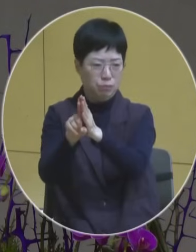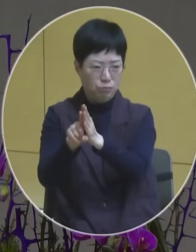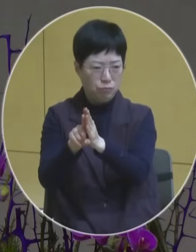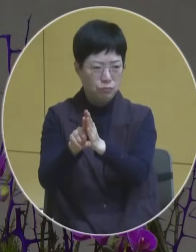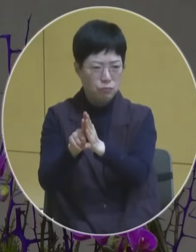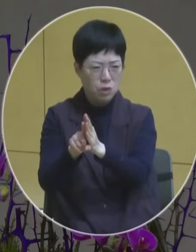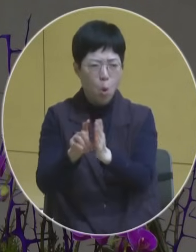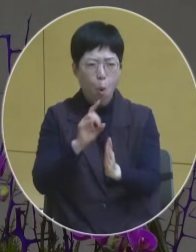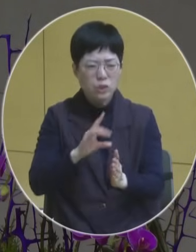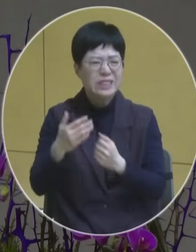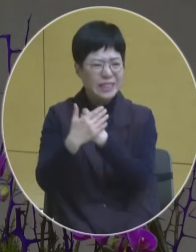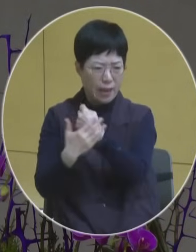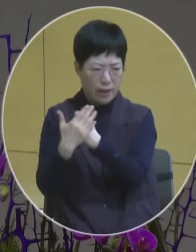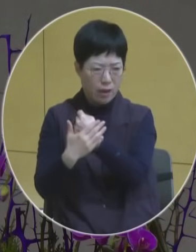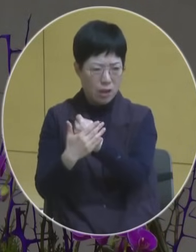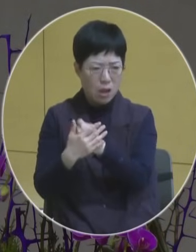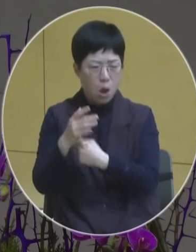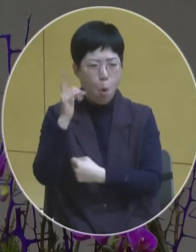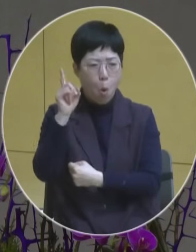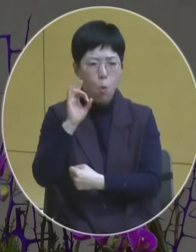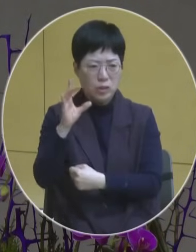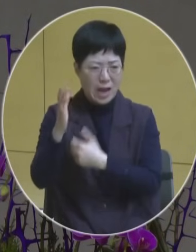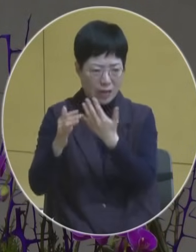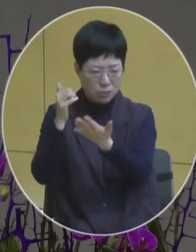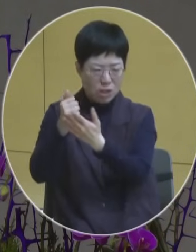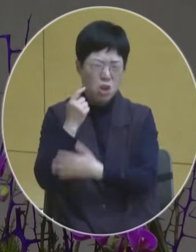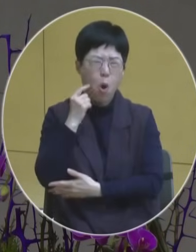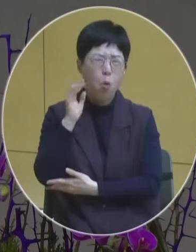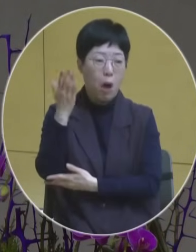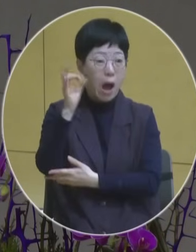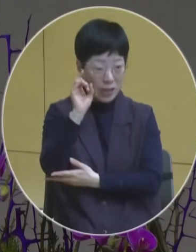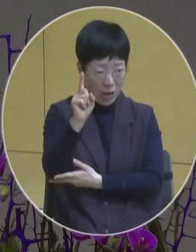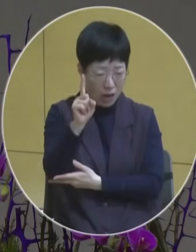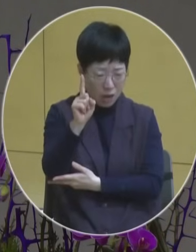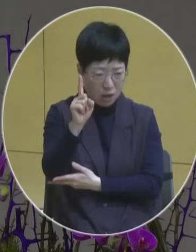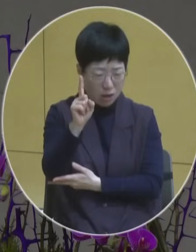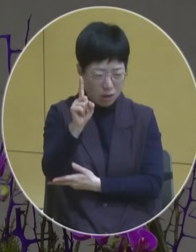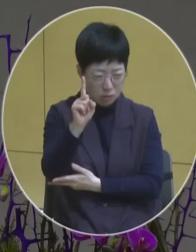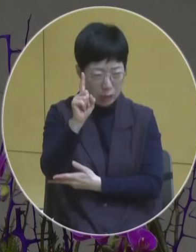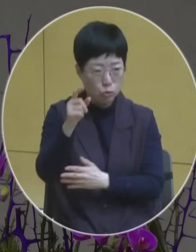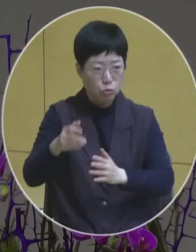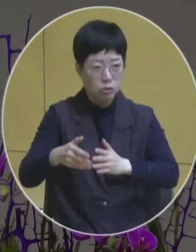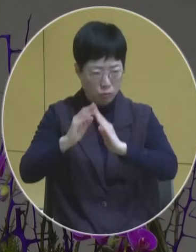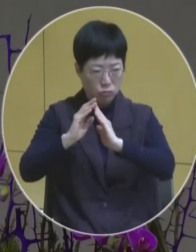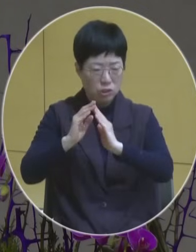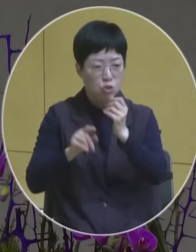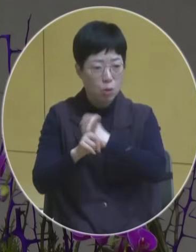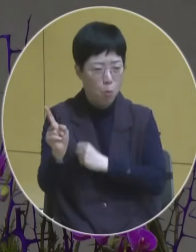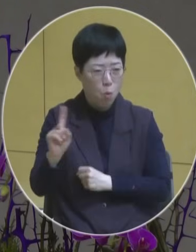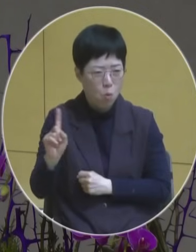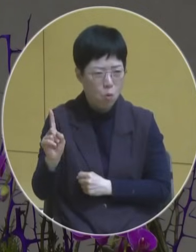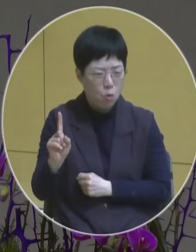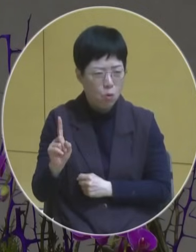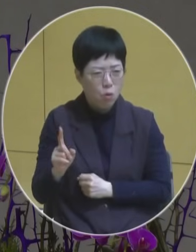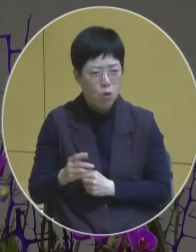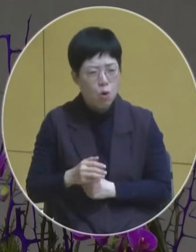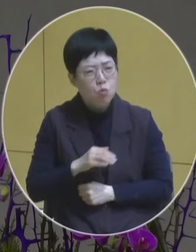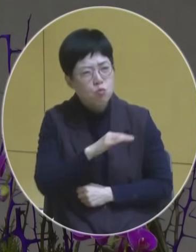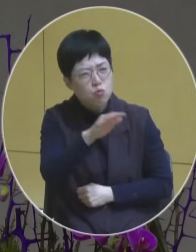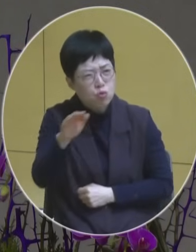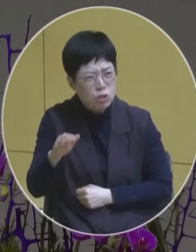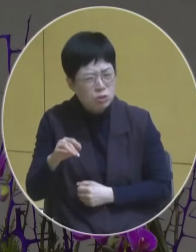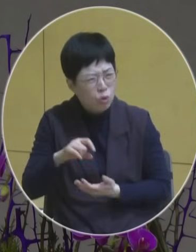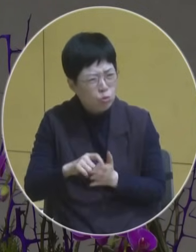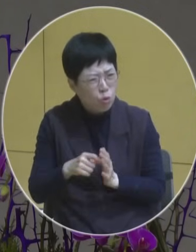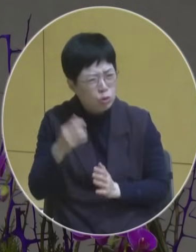믿음, 오직 은혜, 오직 하나님께 영광, 아주 단순하게 이것으로 세운 이유가 뭔지 압니까? 이분들이 우리만큼